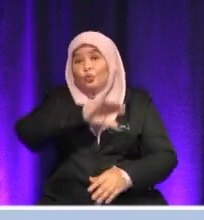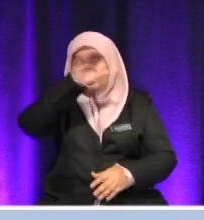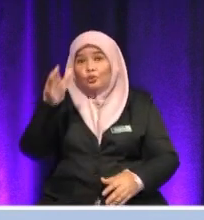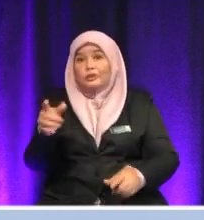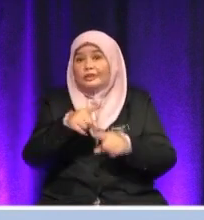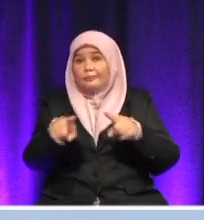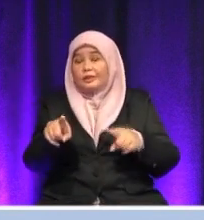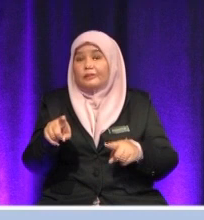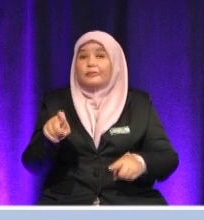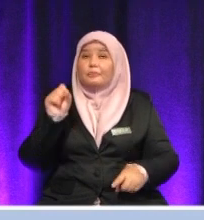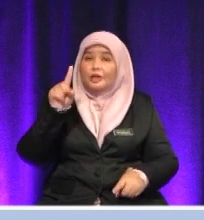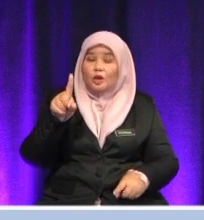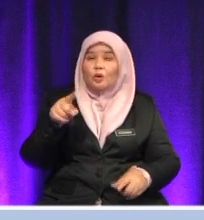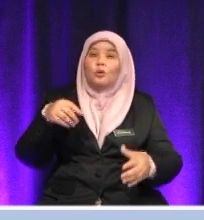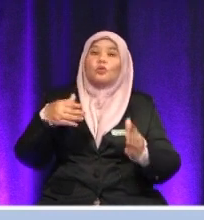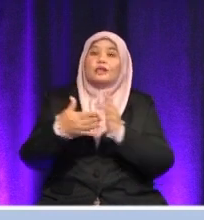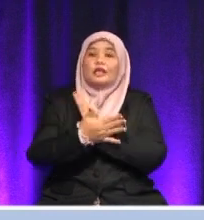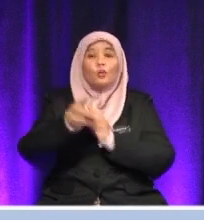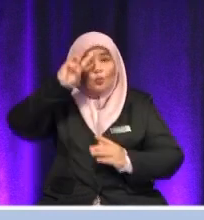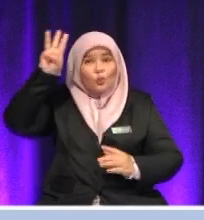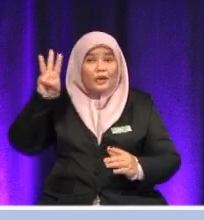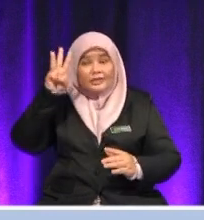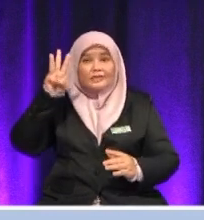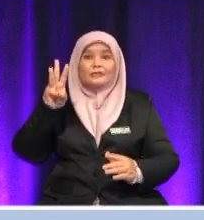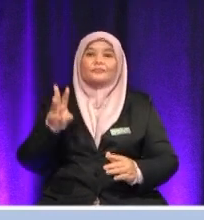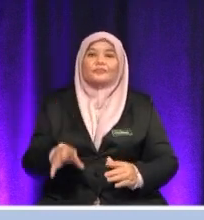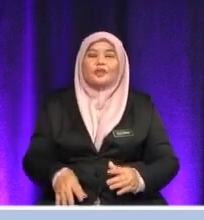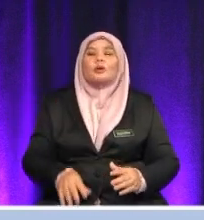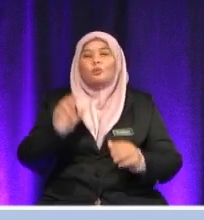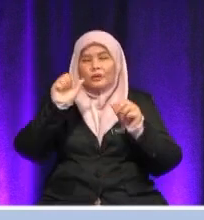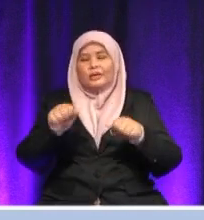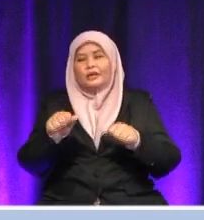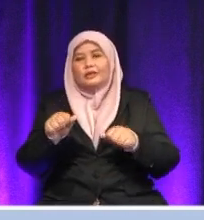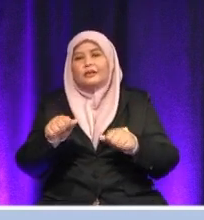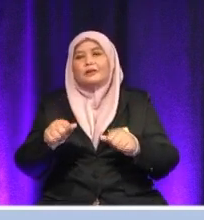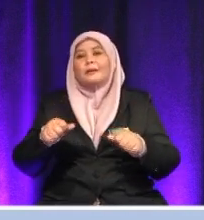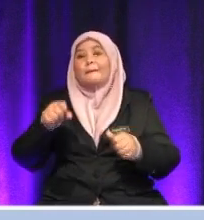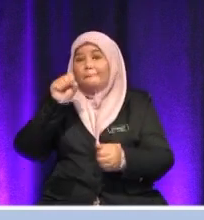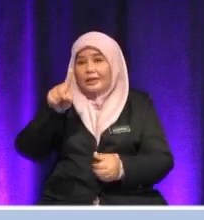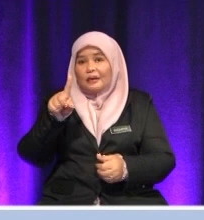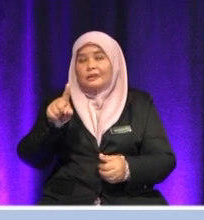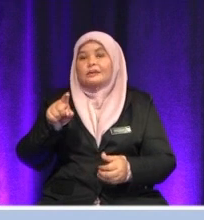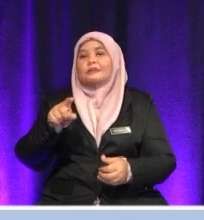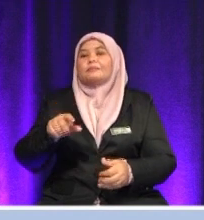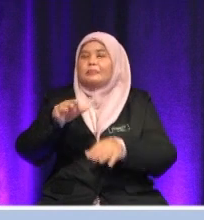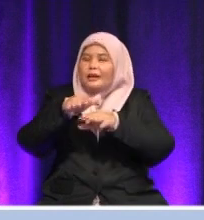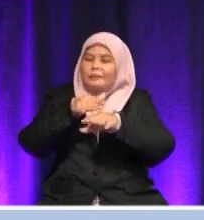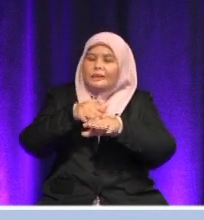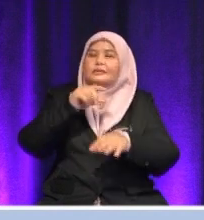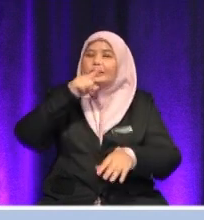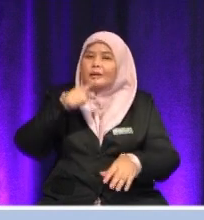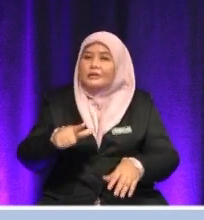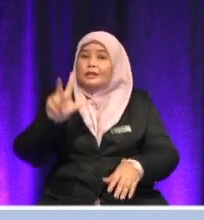dia perlu dibayar oleh waris pelaku dan boleh dibayar beransur-ansur selama 3 tahun. Faham.